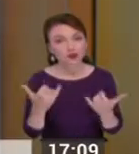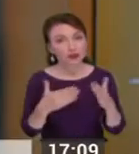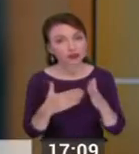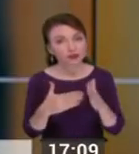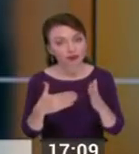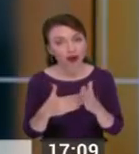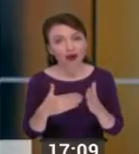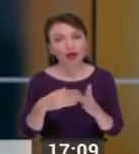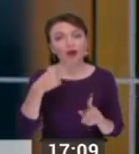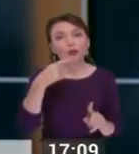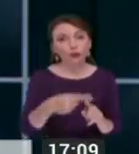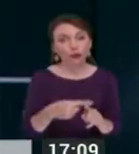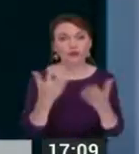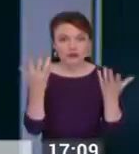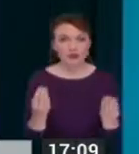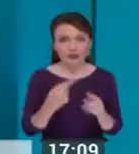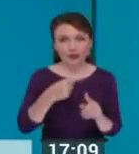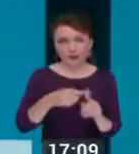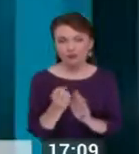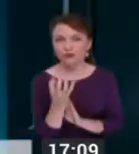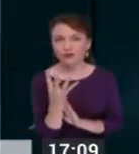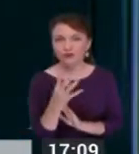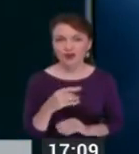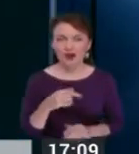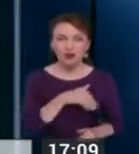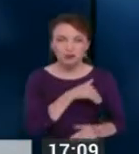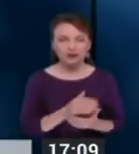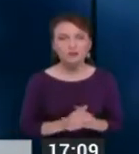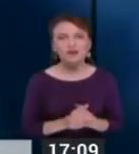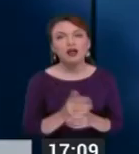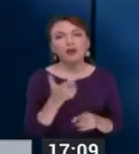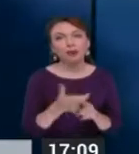на термометрі в день були на рівні 14 градусів.